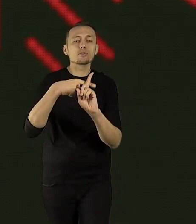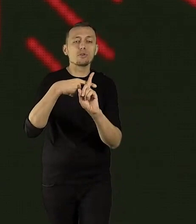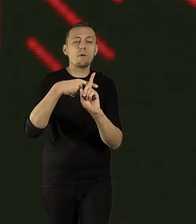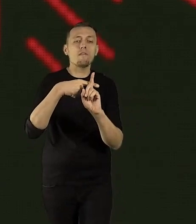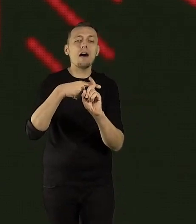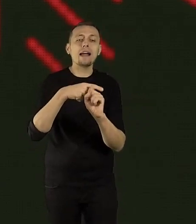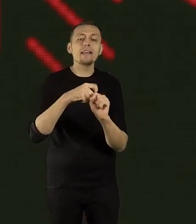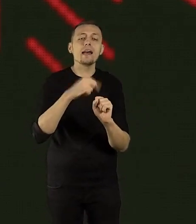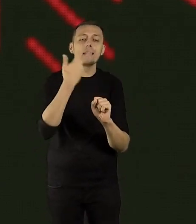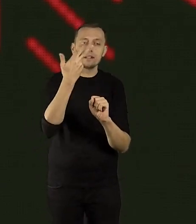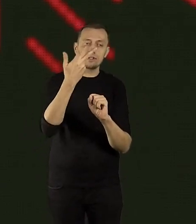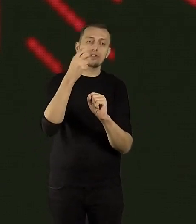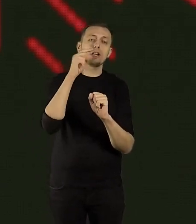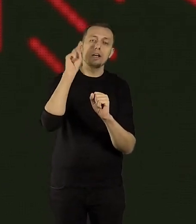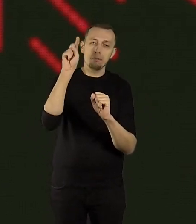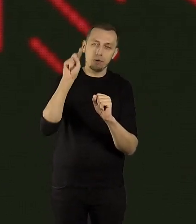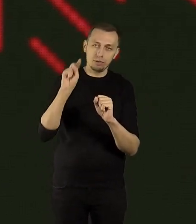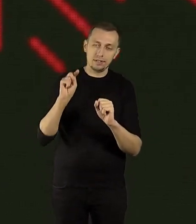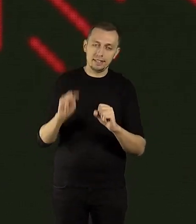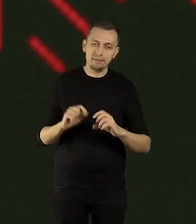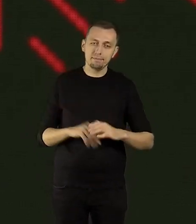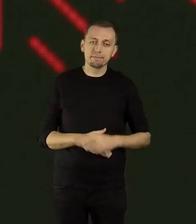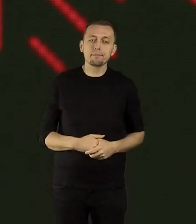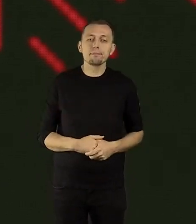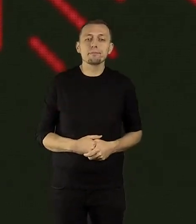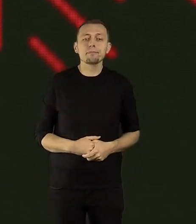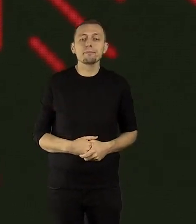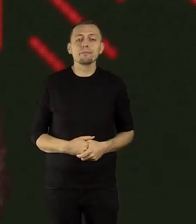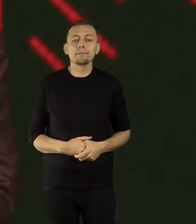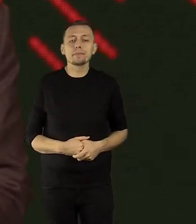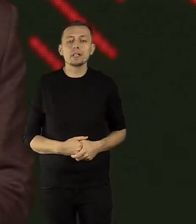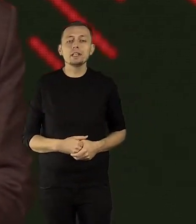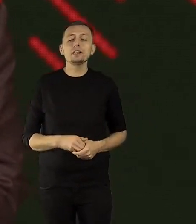wyzwaniem, które przed wami za chwilę i sobą postawię.